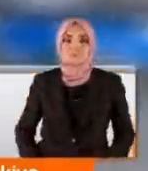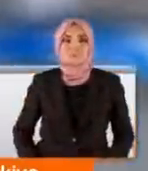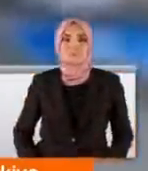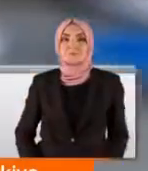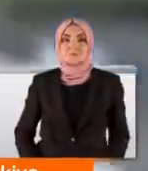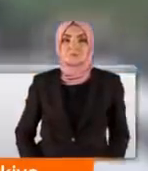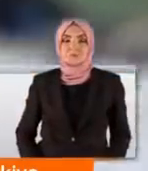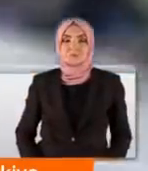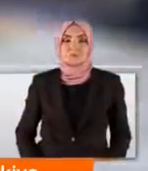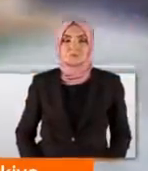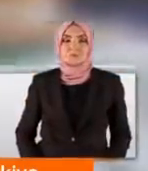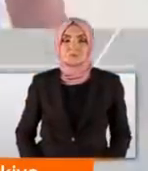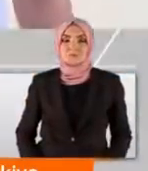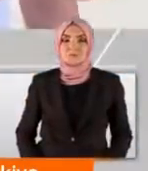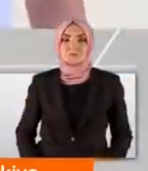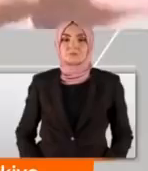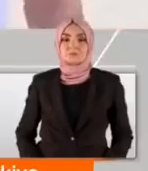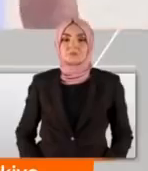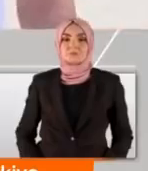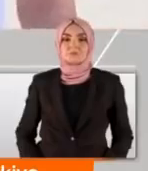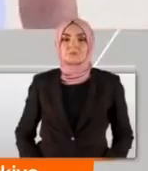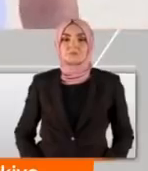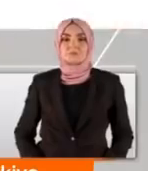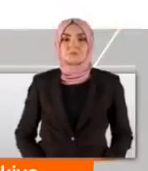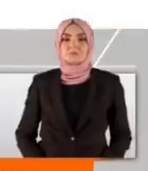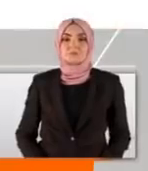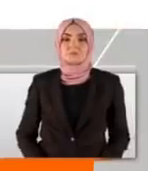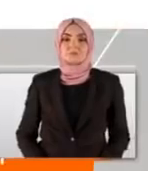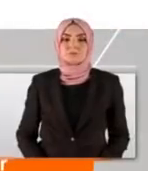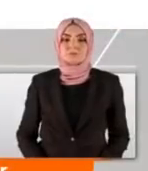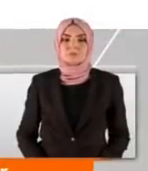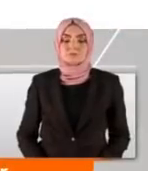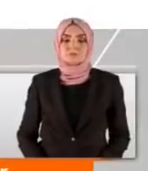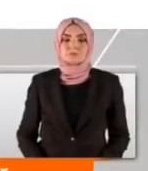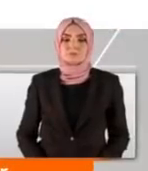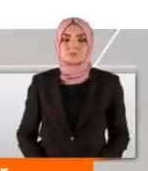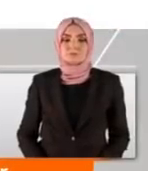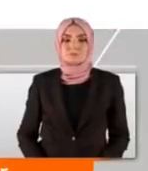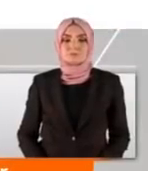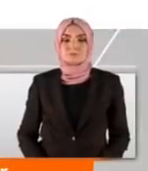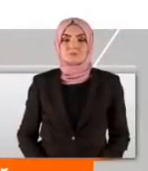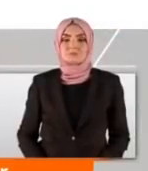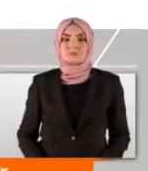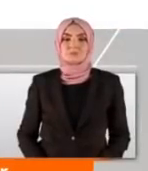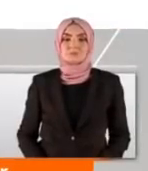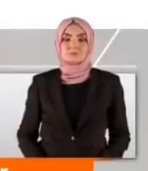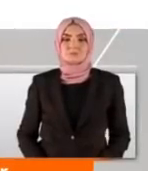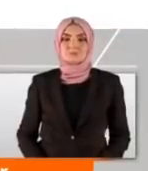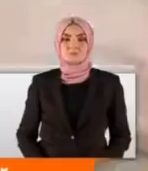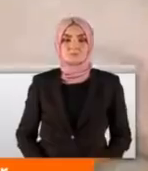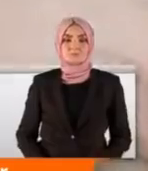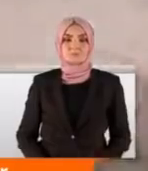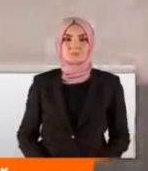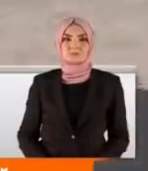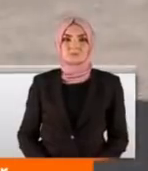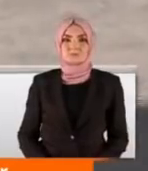Bugün günlerden cumartesi ve durum bu. Kokular iyice artmaya başlıyor mesela. Bahçeli Evler tarafından geliyorum. Orada da aynı problem var. Her yer çöplerle